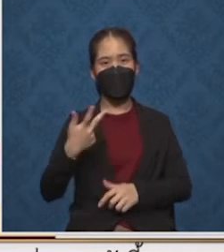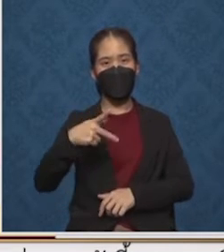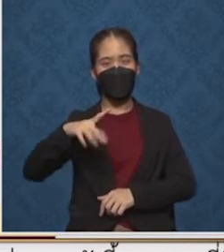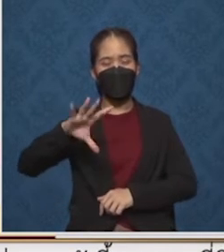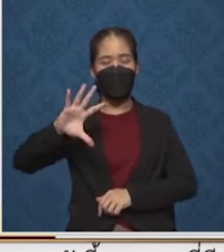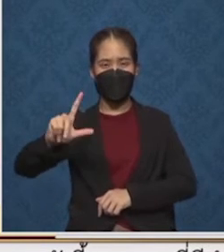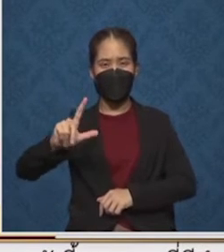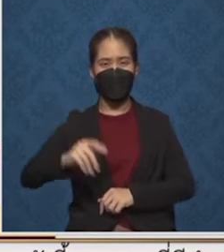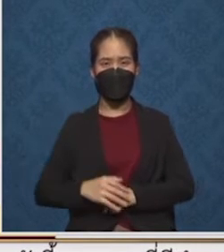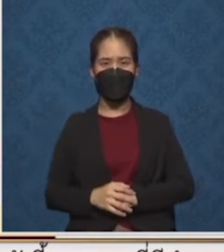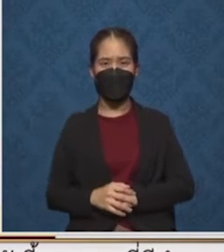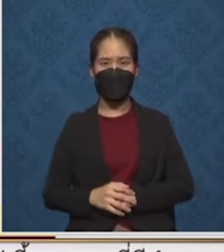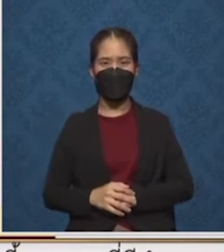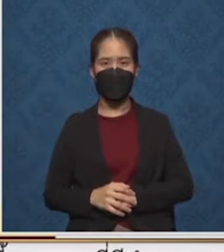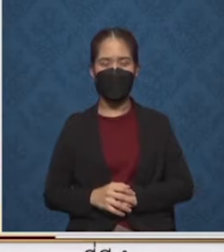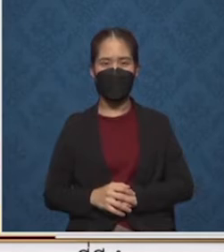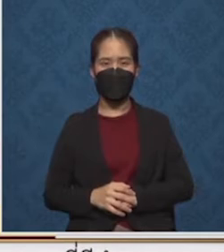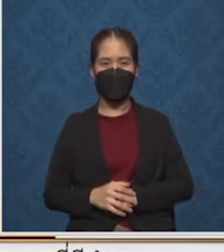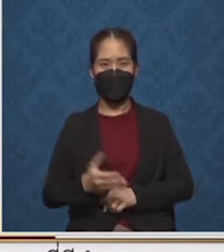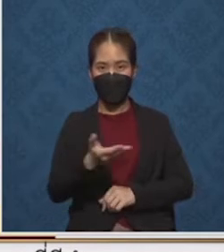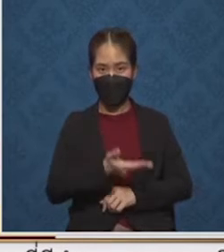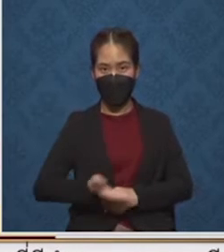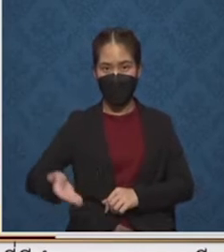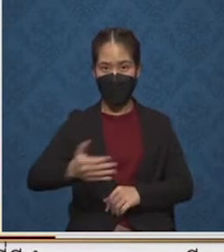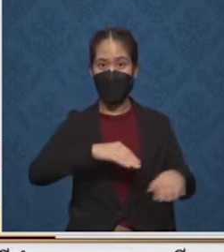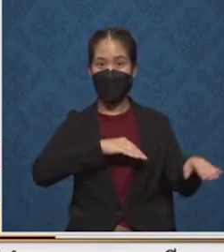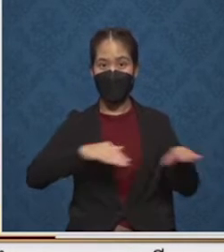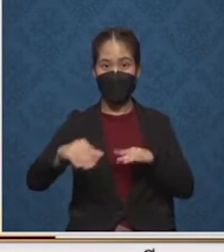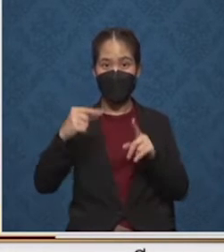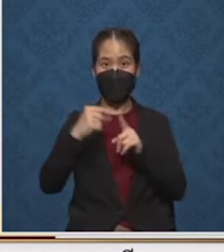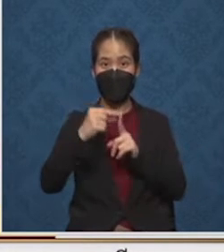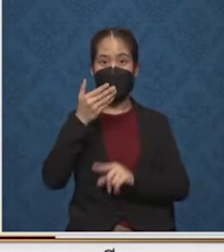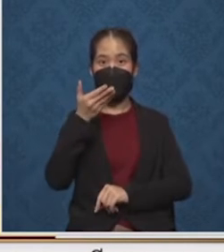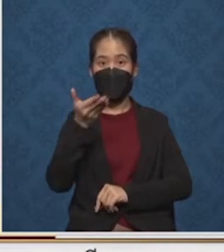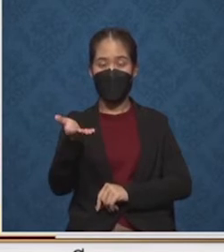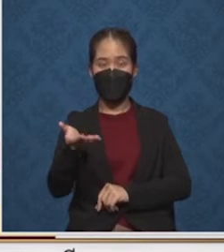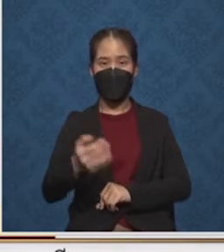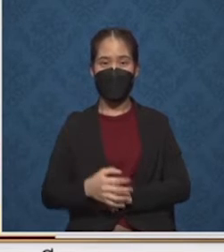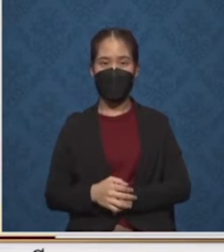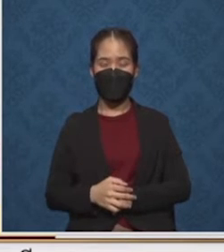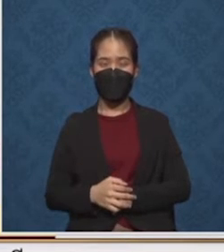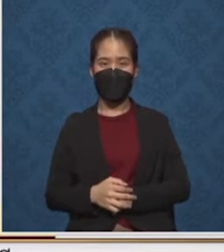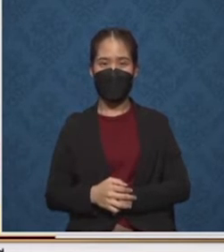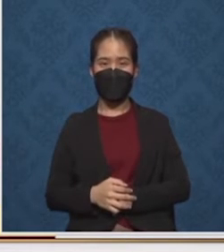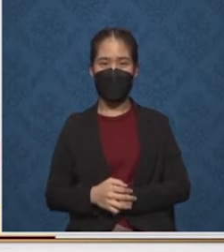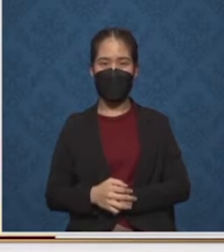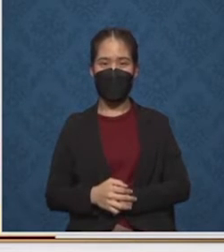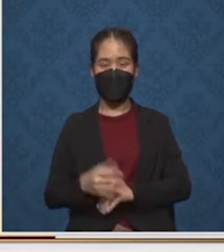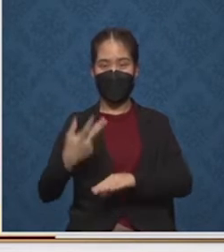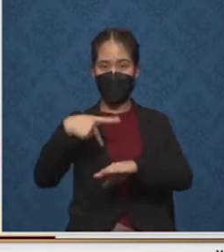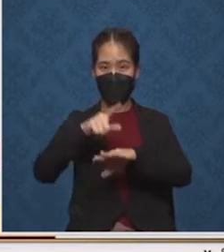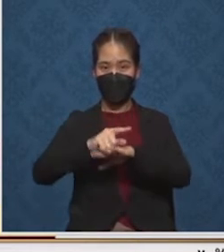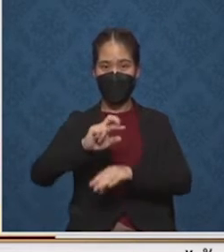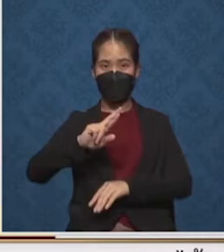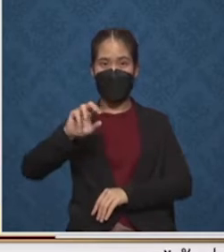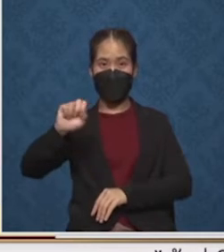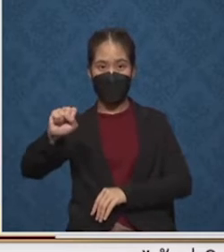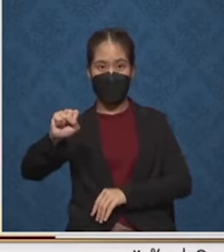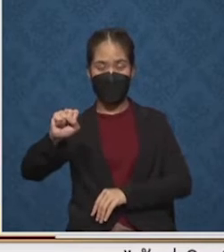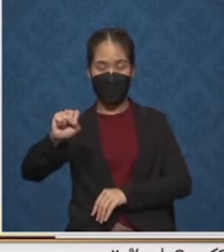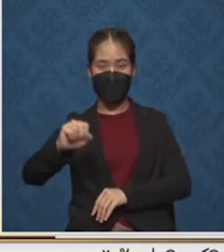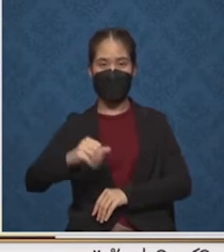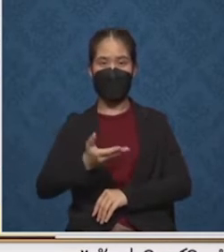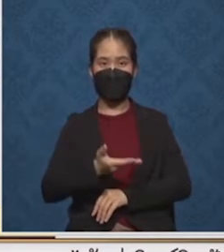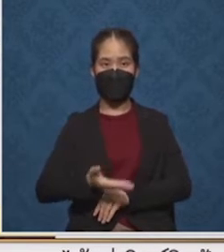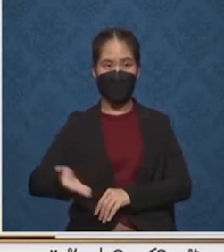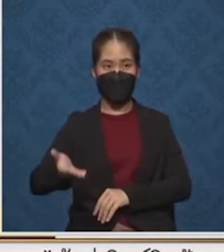ครับถ้าเราเตรียมคำร้องไว้เรียบร้อยแต่ท่านประธานและสภาต้องการจะมาพูด